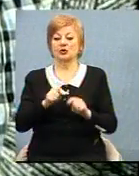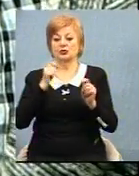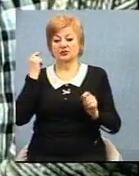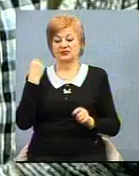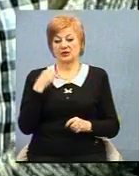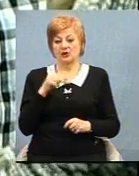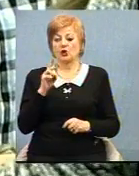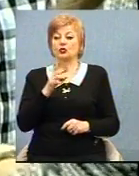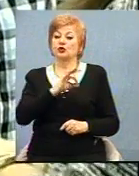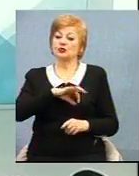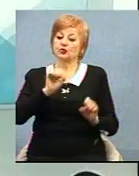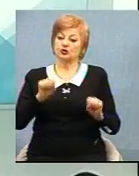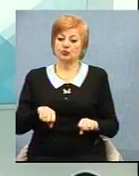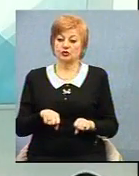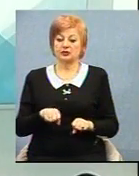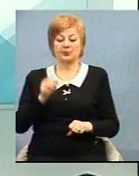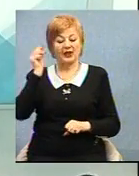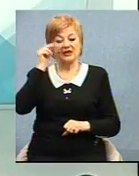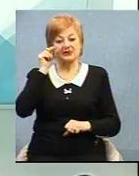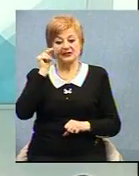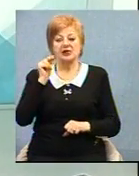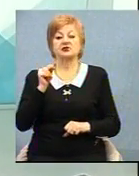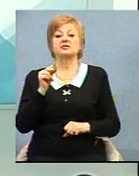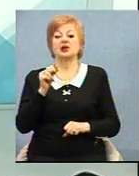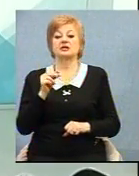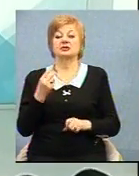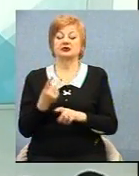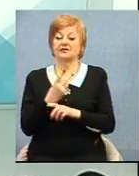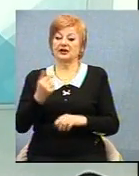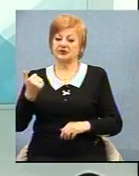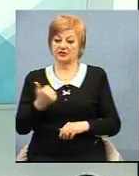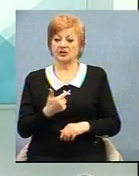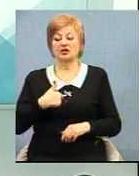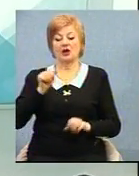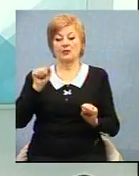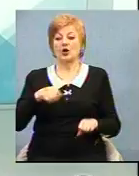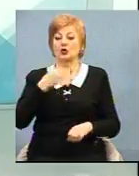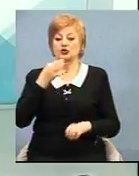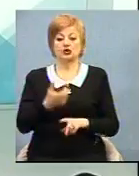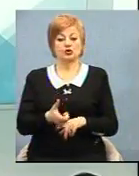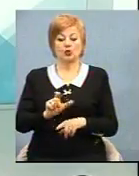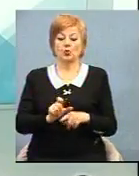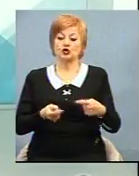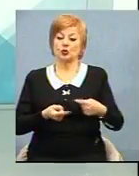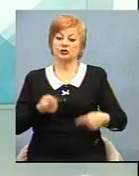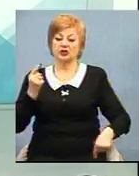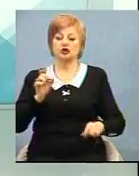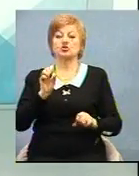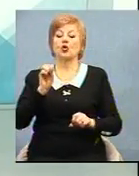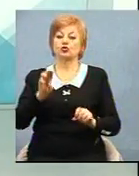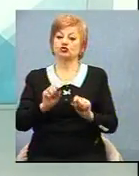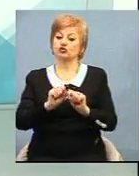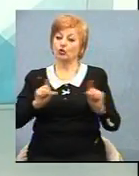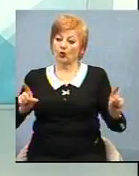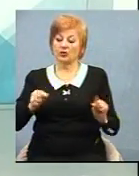може скористатися нагодою? Заняття йдуть двічі на тиждень, і я вам можу сказати, що вони дуже сильно відрізняються від шкільних і за